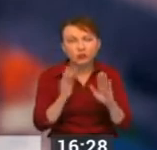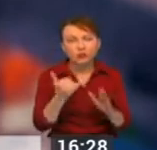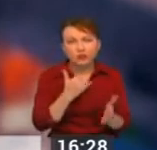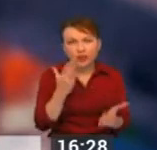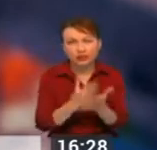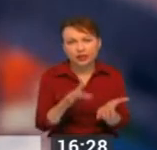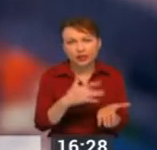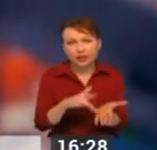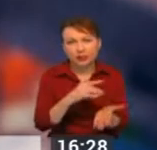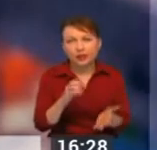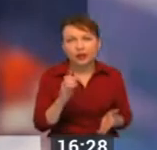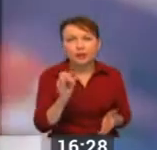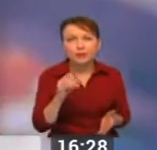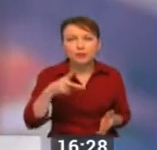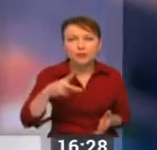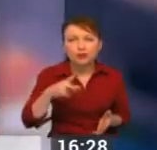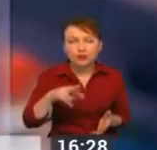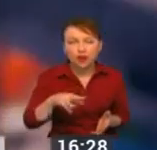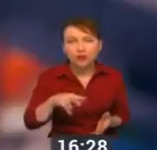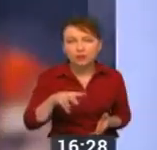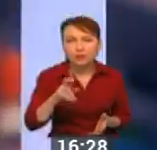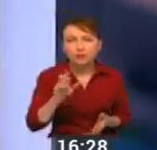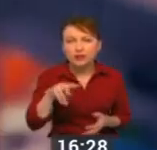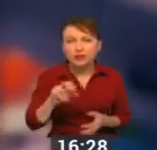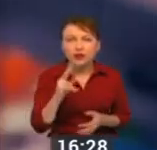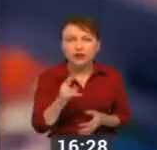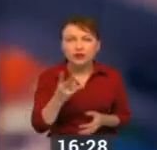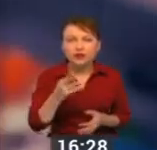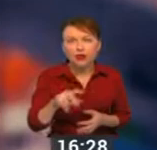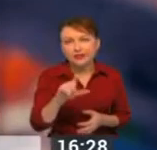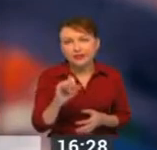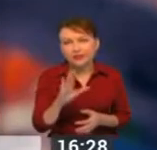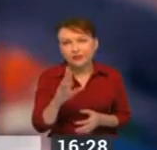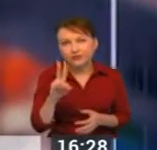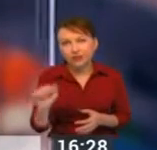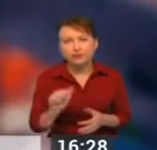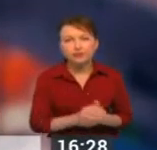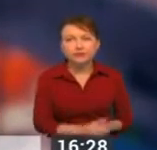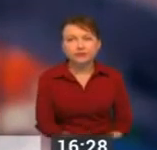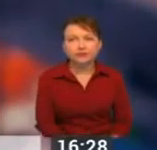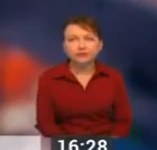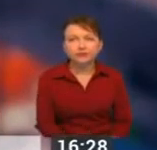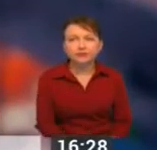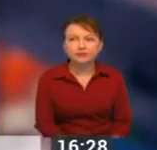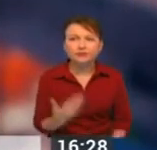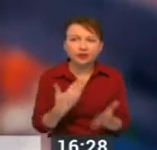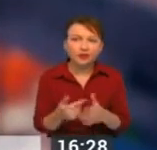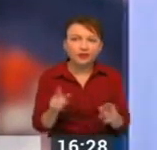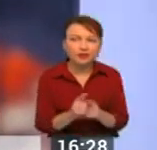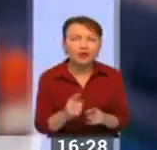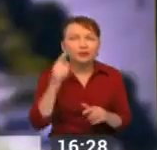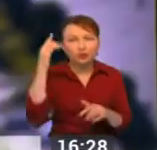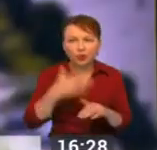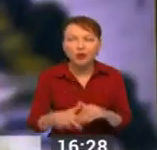є страниця «Біла князівна». Це, мабуть, найоптимальне буде, можна писати на «Білу князівну». Ось так, почули ми, куди